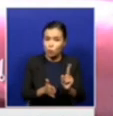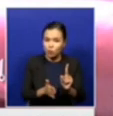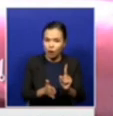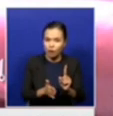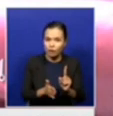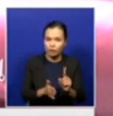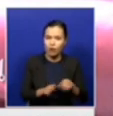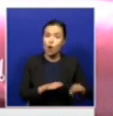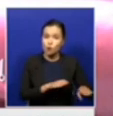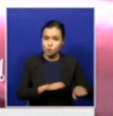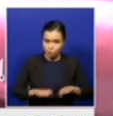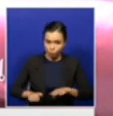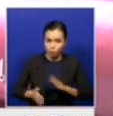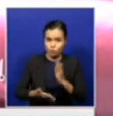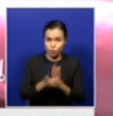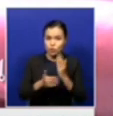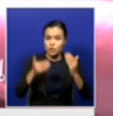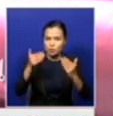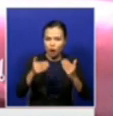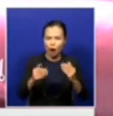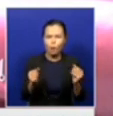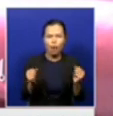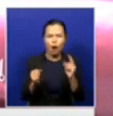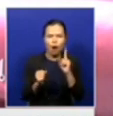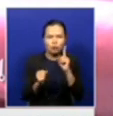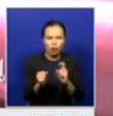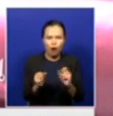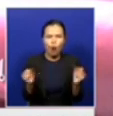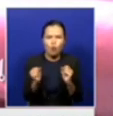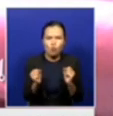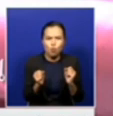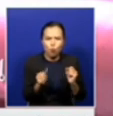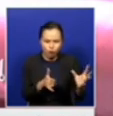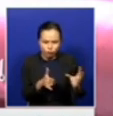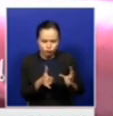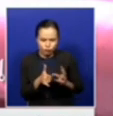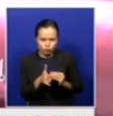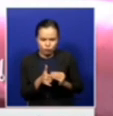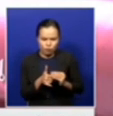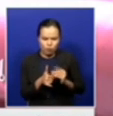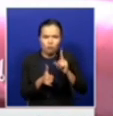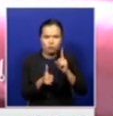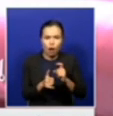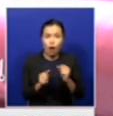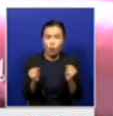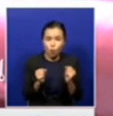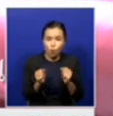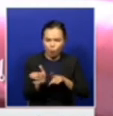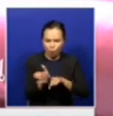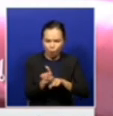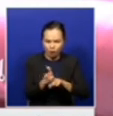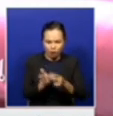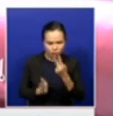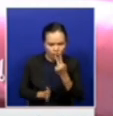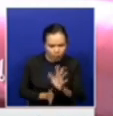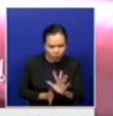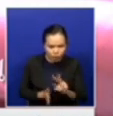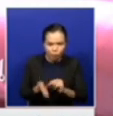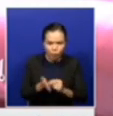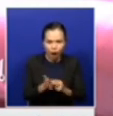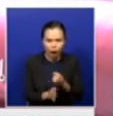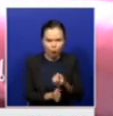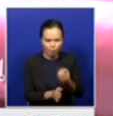าพร้อมกันหยุดกิจกรรมเขากลัวตายครับเขากลัวตายจากเจ้าไวรัสที่เรามองไม่เห็นนะครับแล้วมันก็ไม่ได้บอกล่วงห